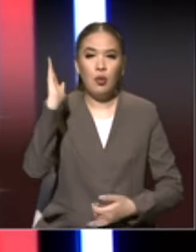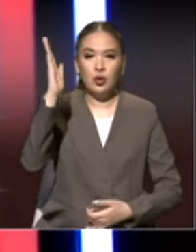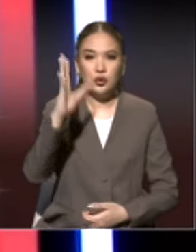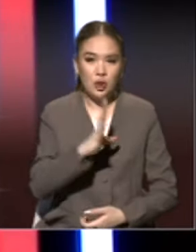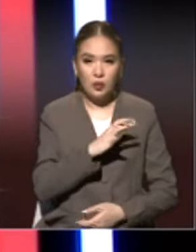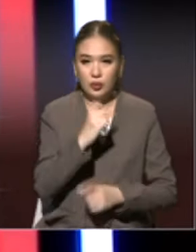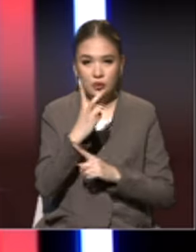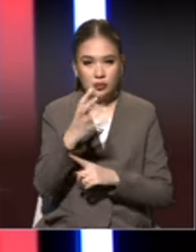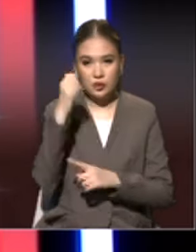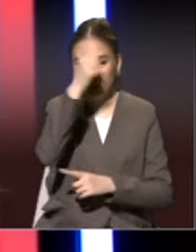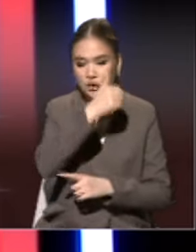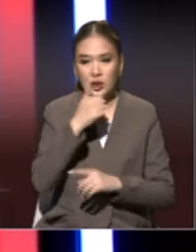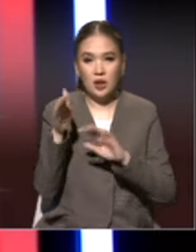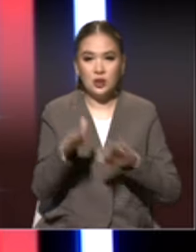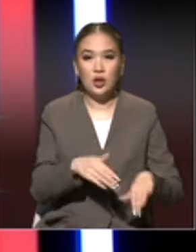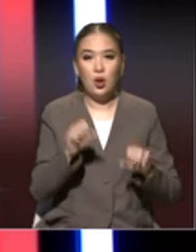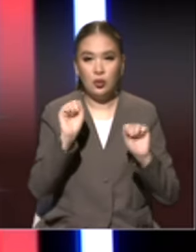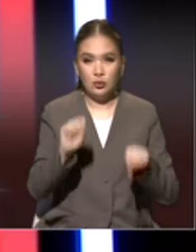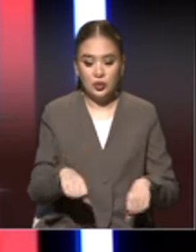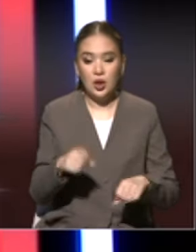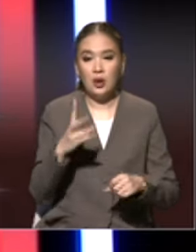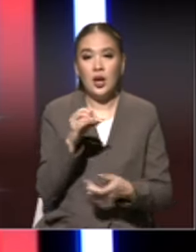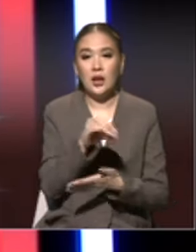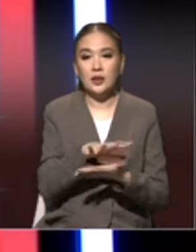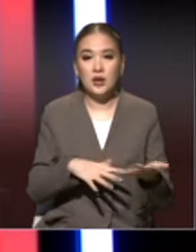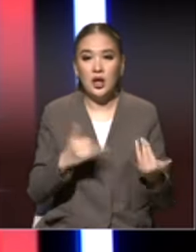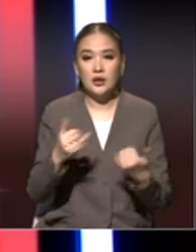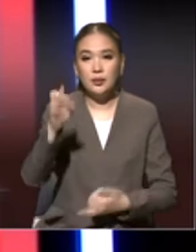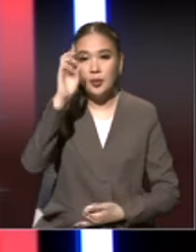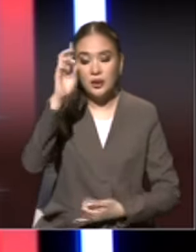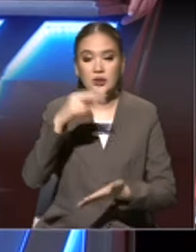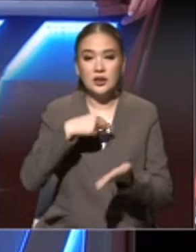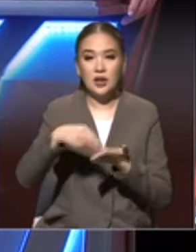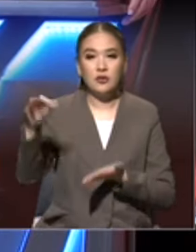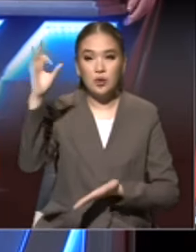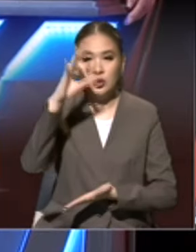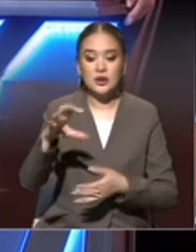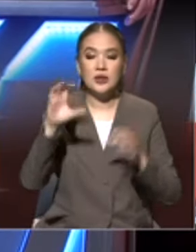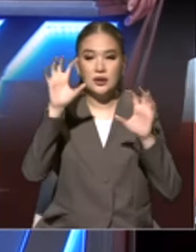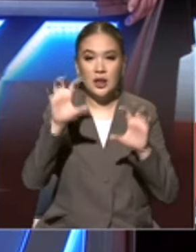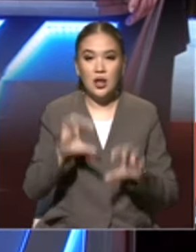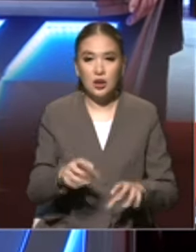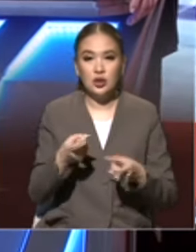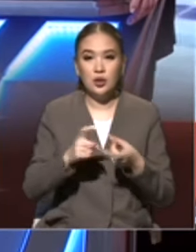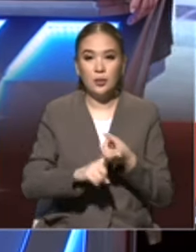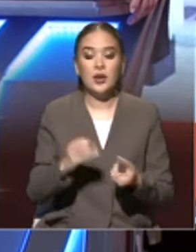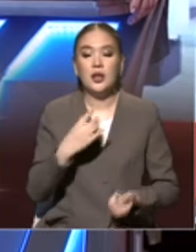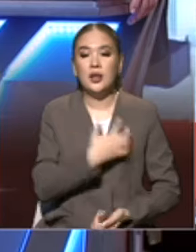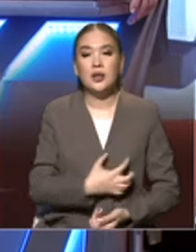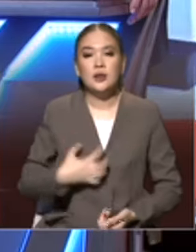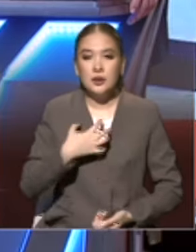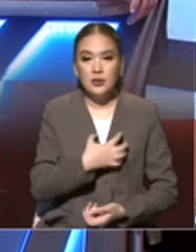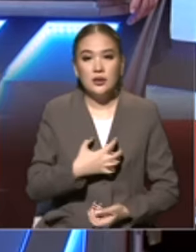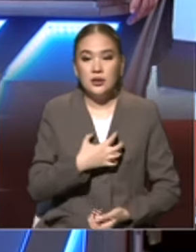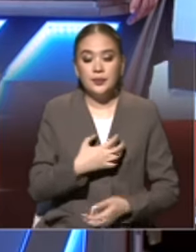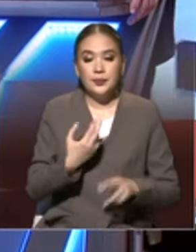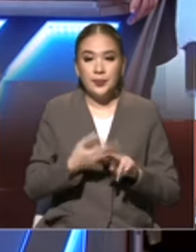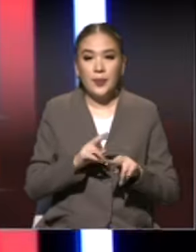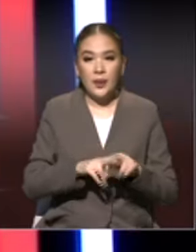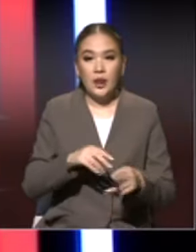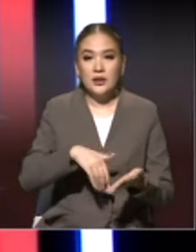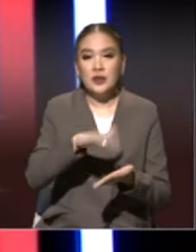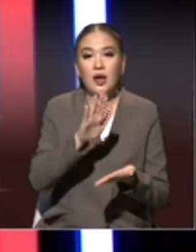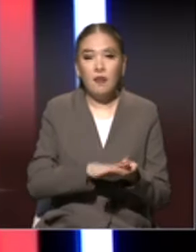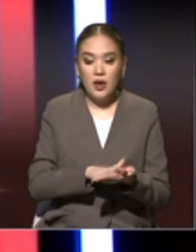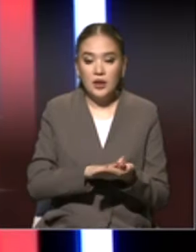жылдан кейін енгізуге болатын шығар. Әрі қарай жалғастырайық. Мемлекеттік сатып алу туралы заң жобасында ең негізгі тағы бір ерекшелік, бұнда отандық тауар